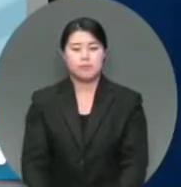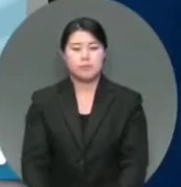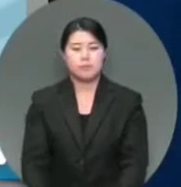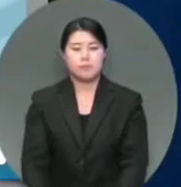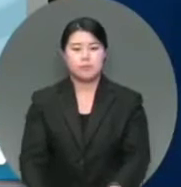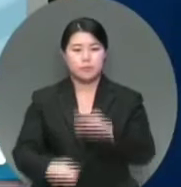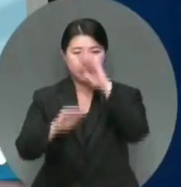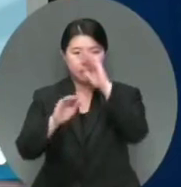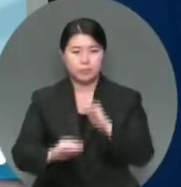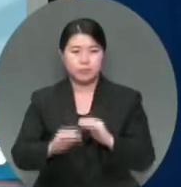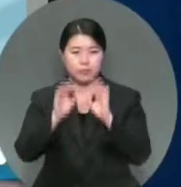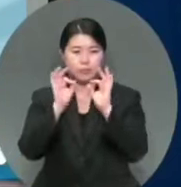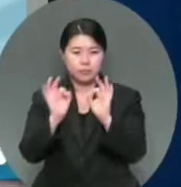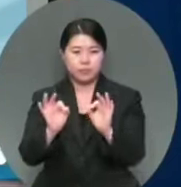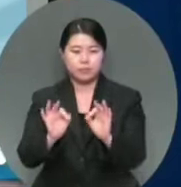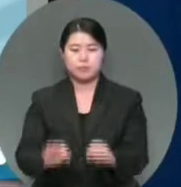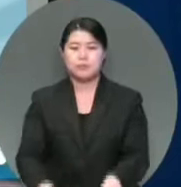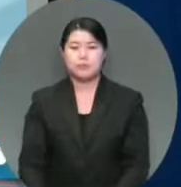내용에 보시면